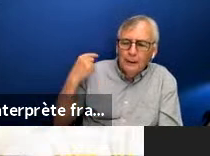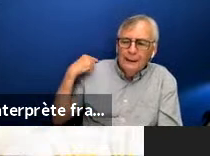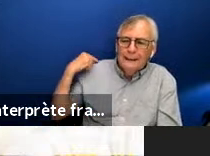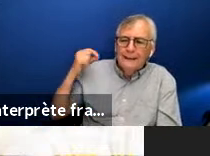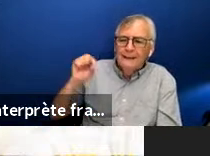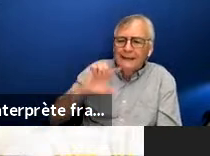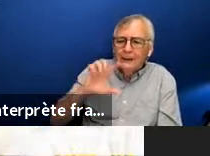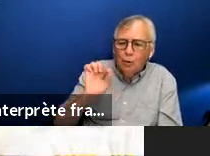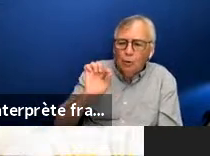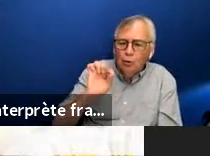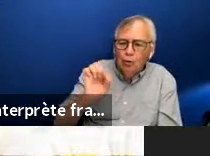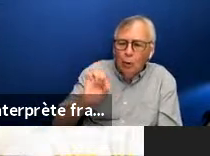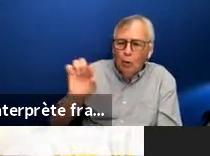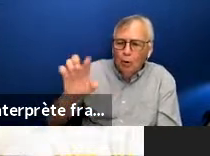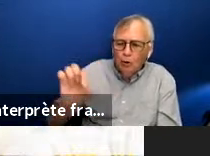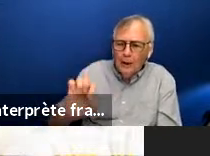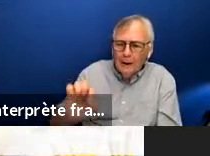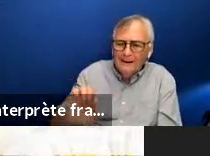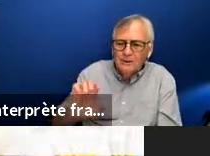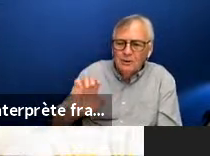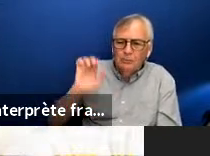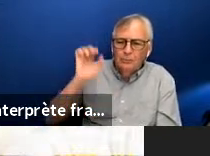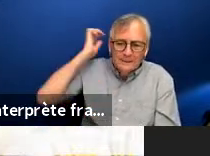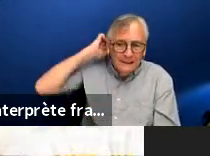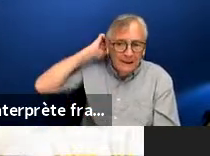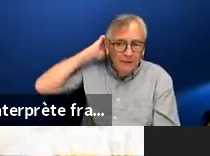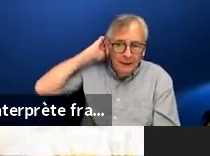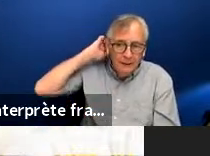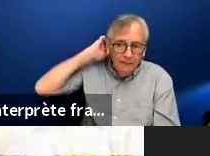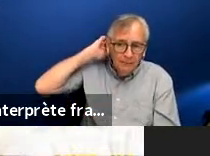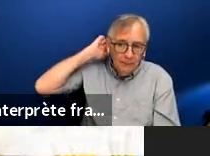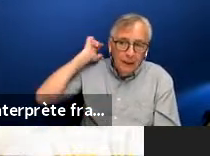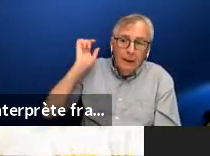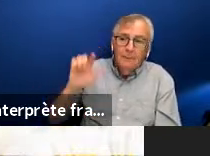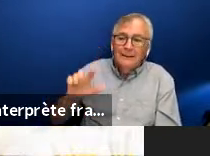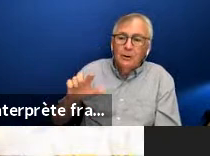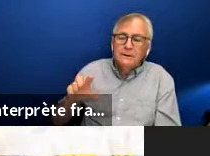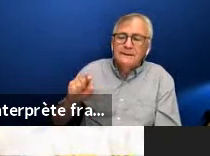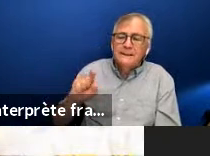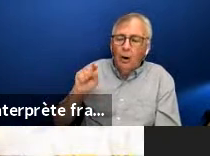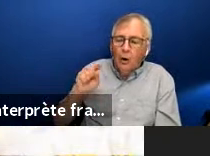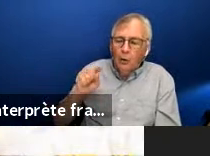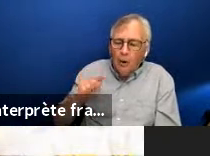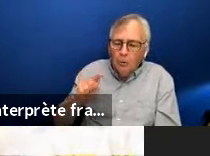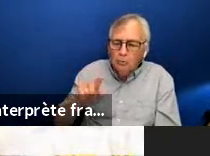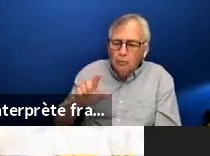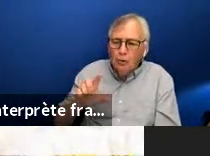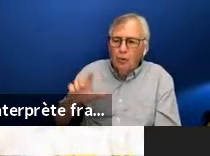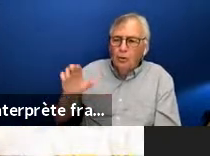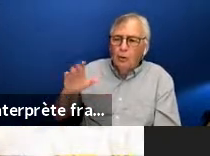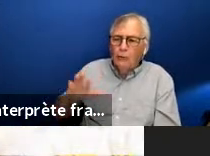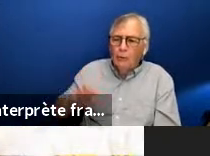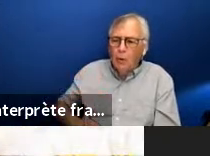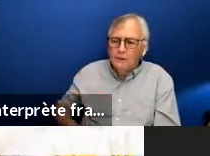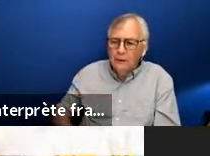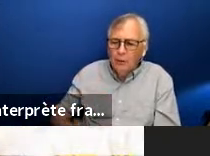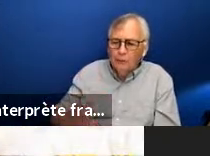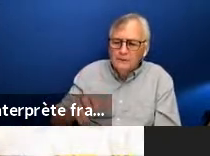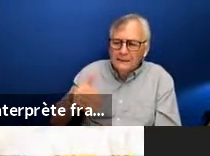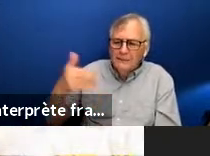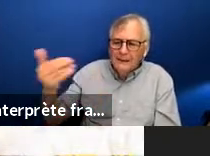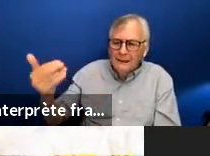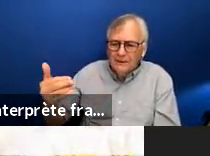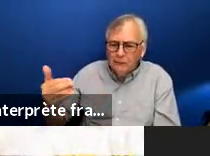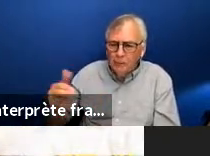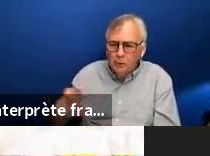peut écrire sur le dos de la personne pour signifier. Mettons, si on monte, on